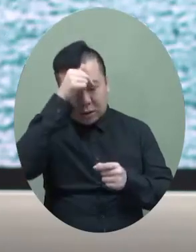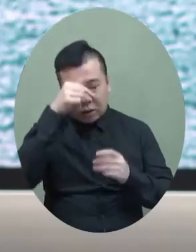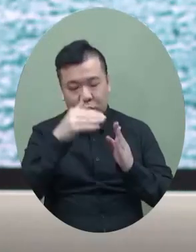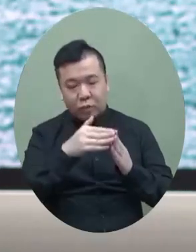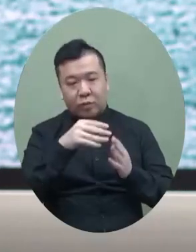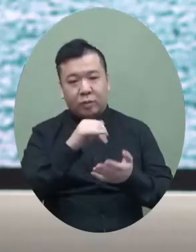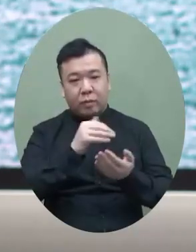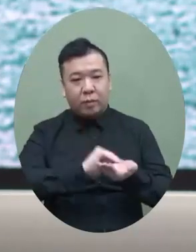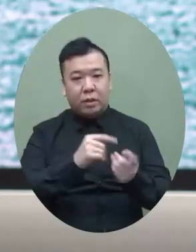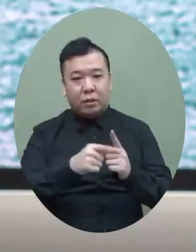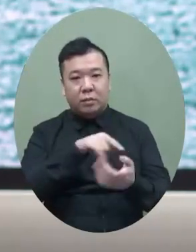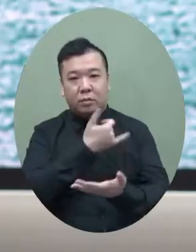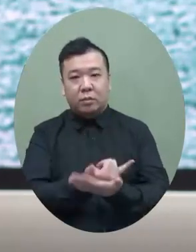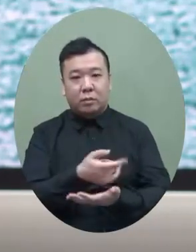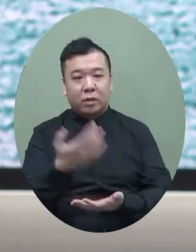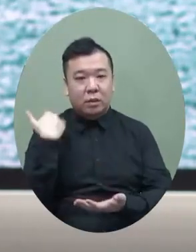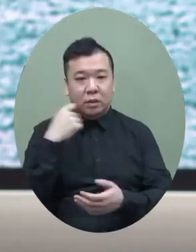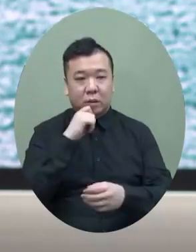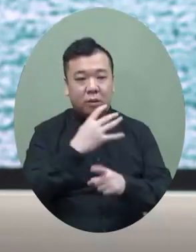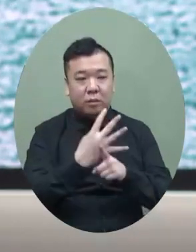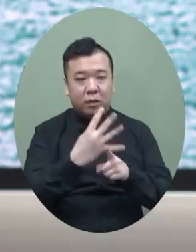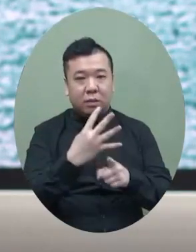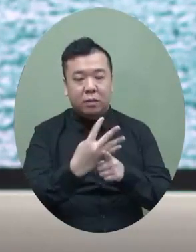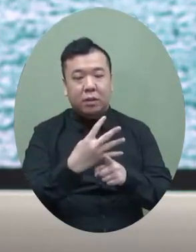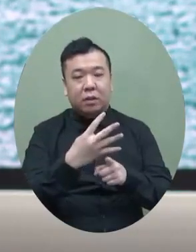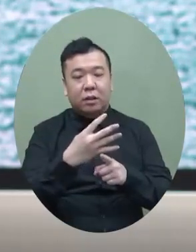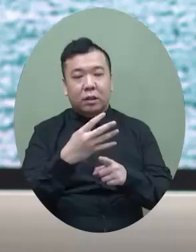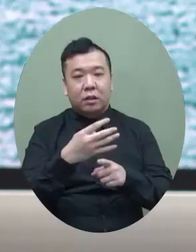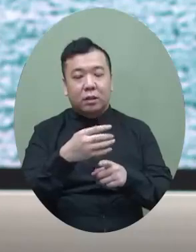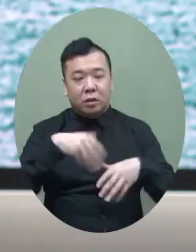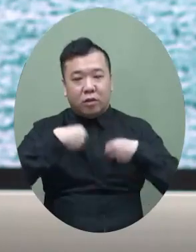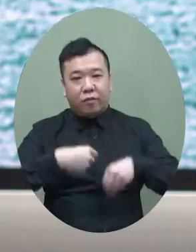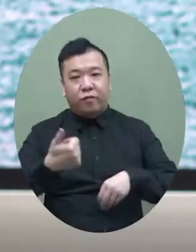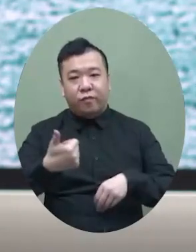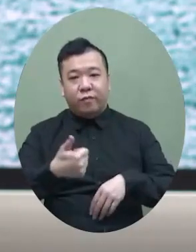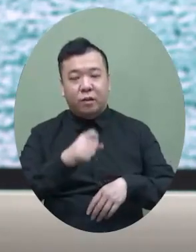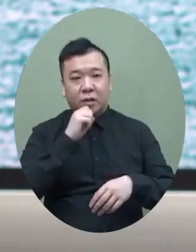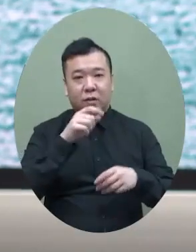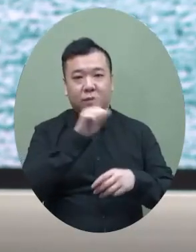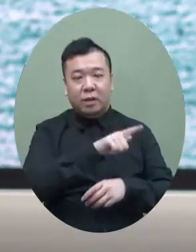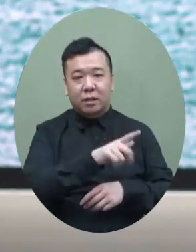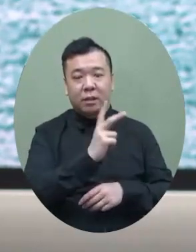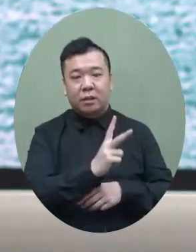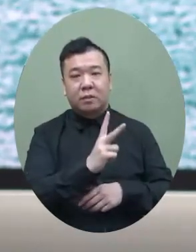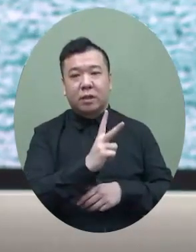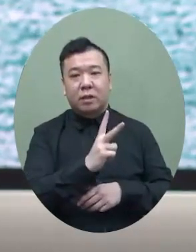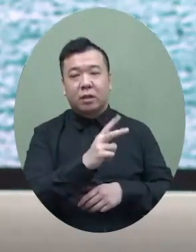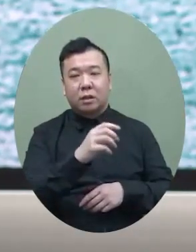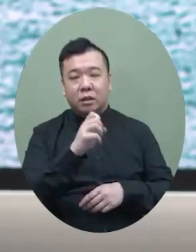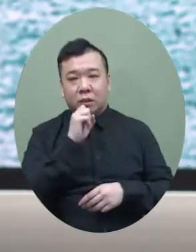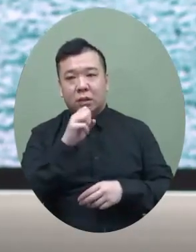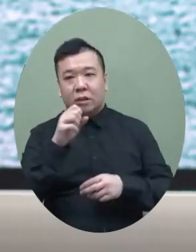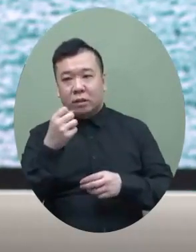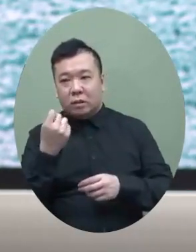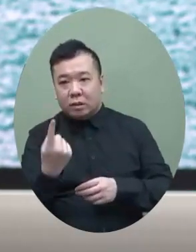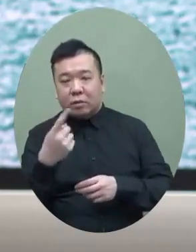24小時再有多74名的確診病人康復出院，至今一共有8200名的確診和1名疑似